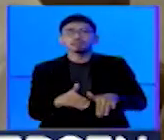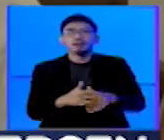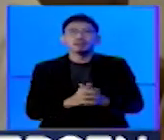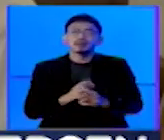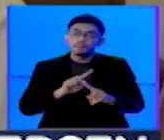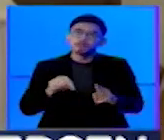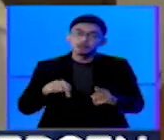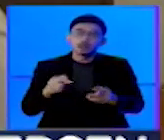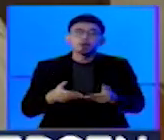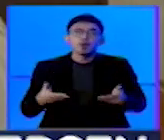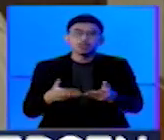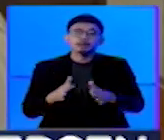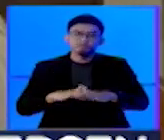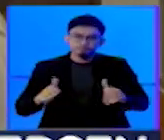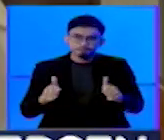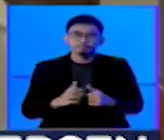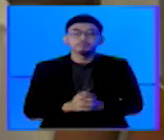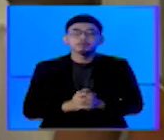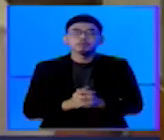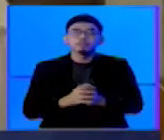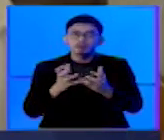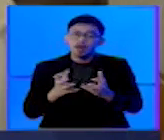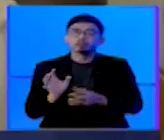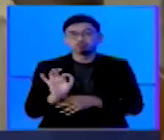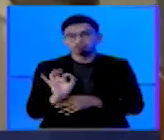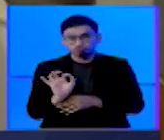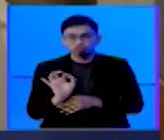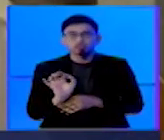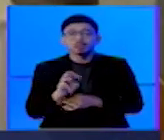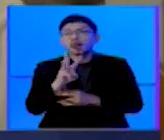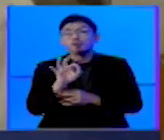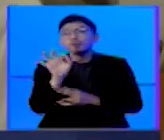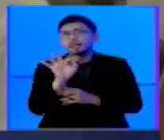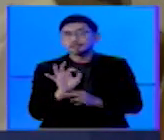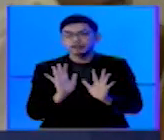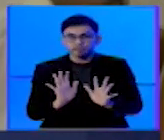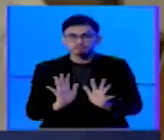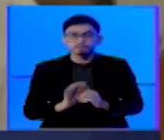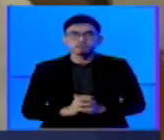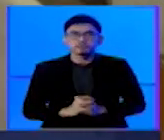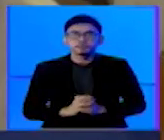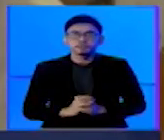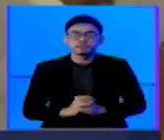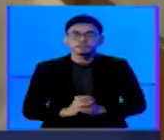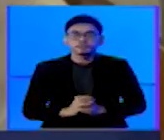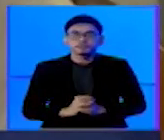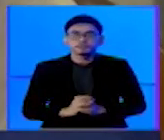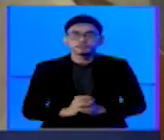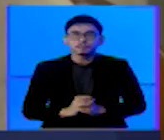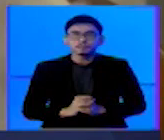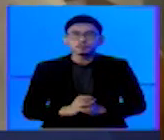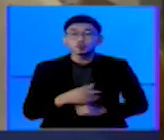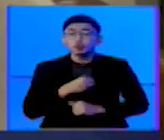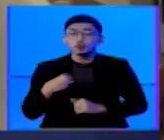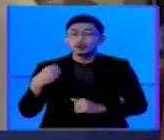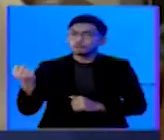berat, hanya 30%. Itu terus itu Pak dokter aja nggak bilang suruh